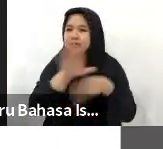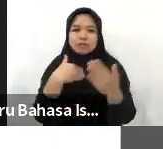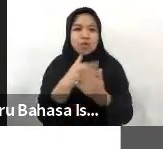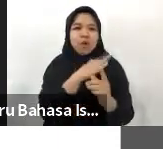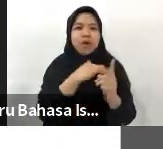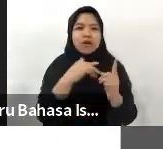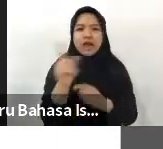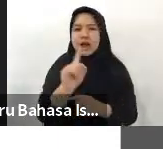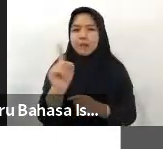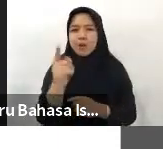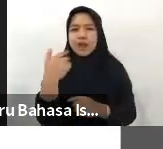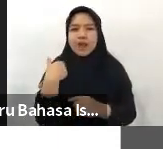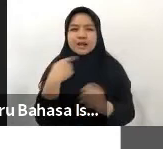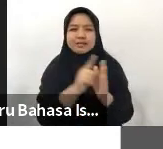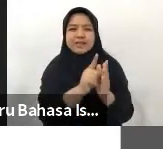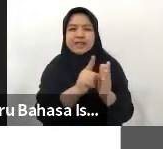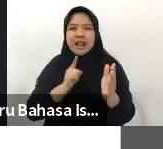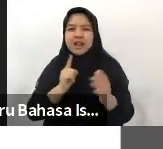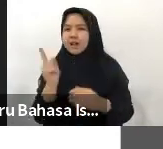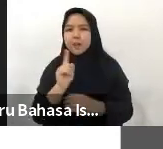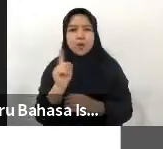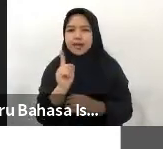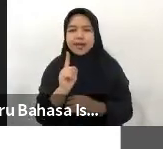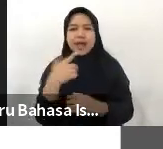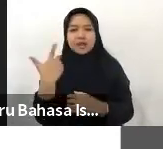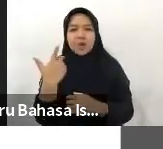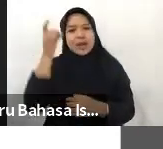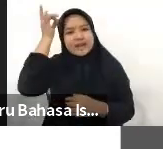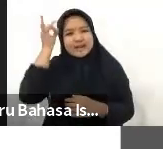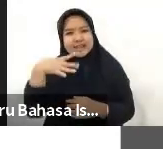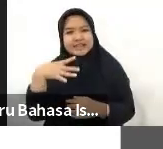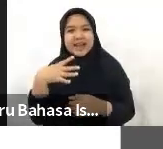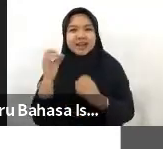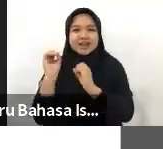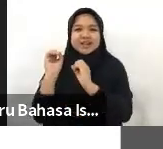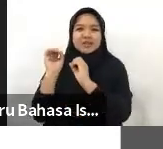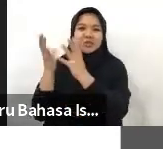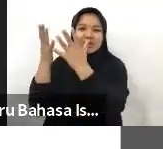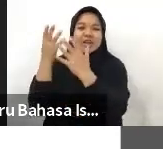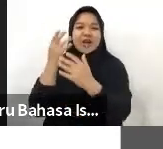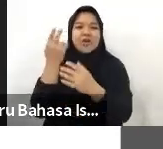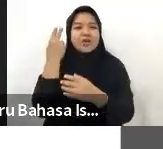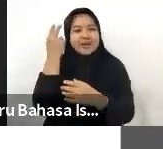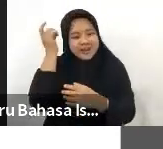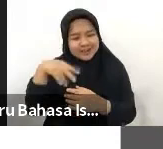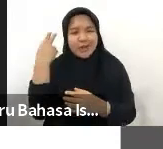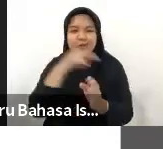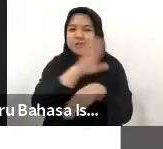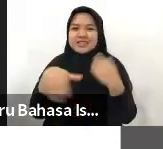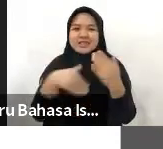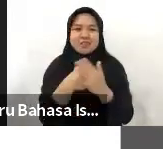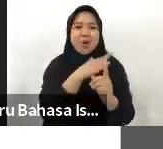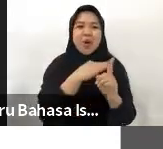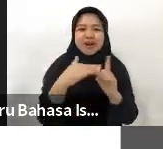tidak boleh ada yang tertinggal, atau tagline-nya adalah desa surga, desa untuk semua warga. Saya kira itu Bapak-Ibu sekalian, terima kasih